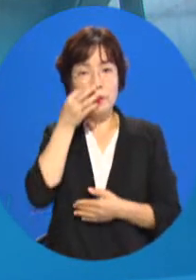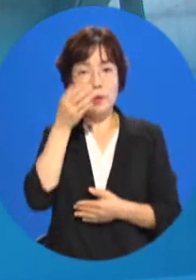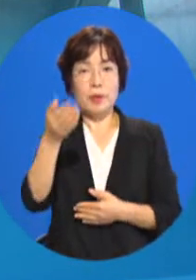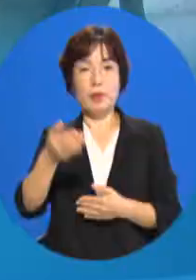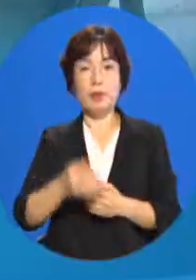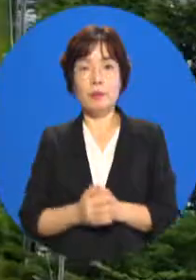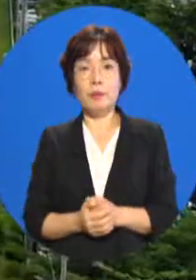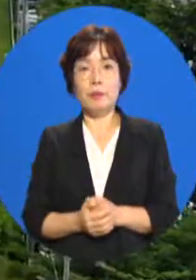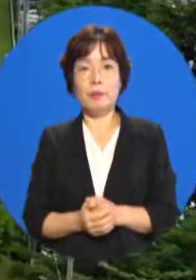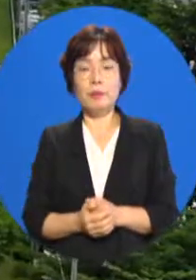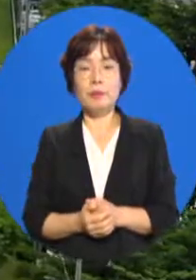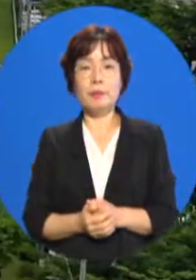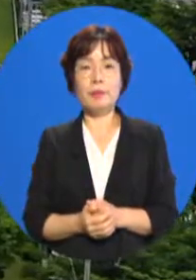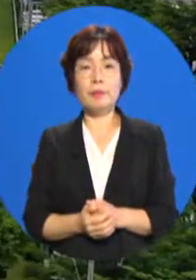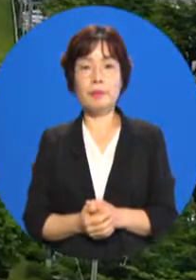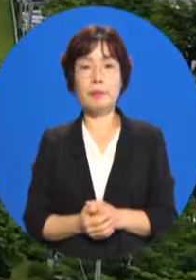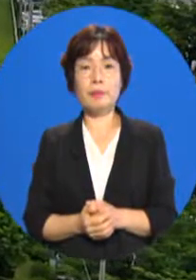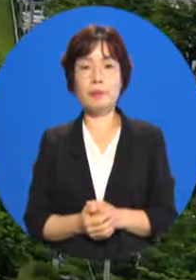기자입니다.